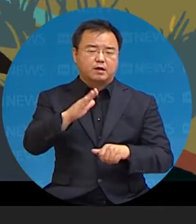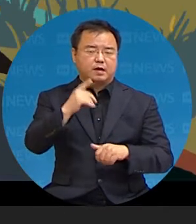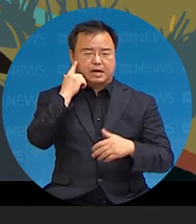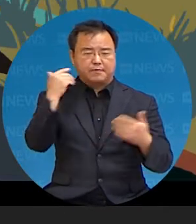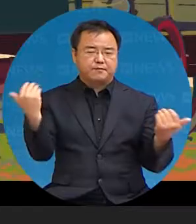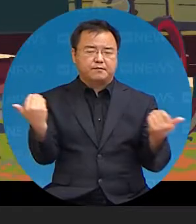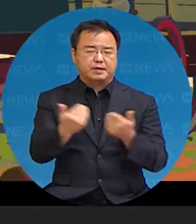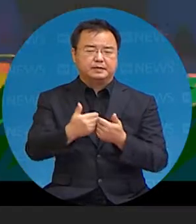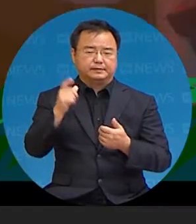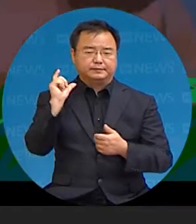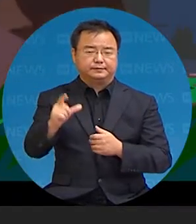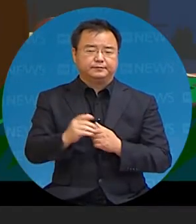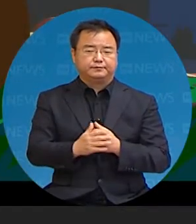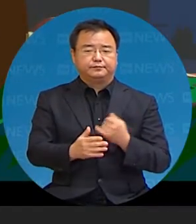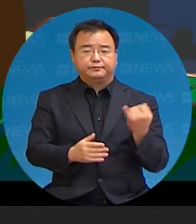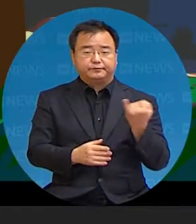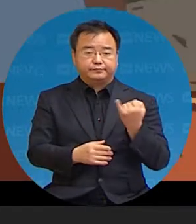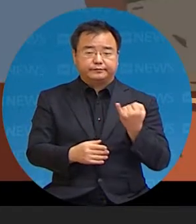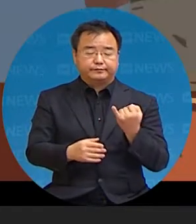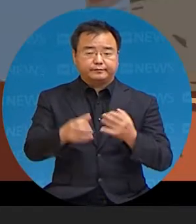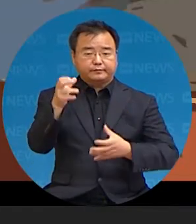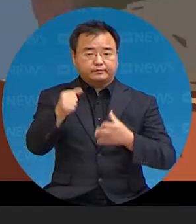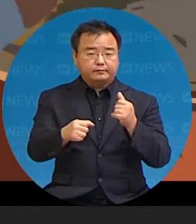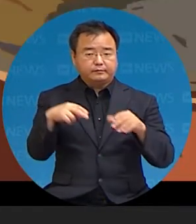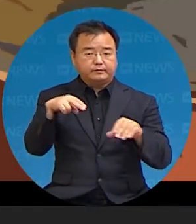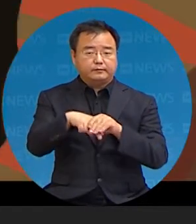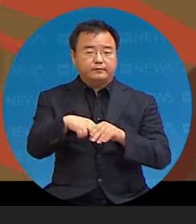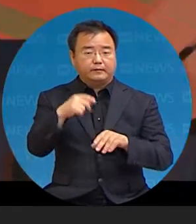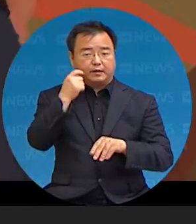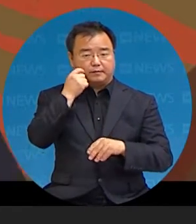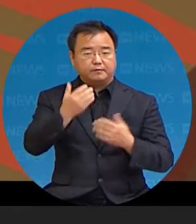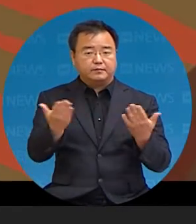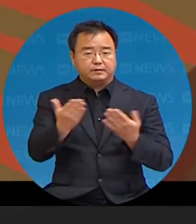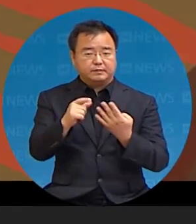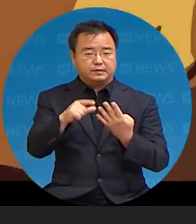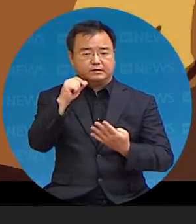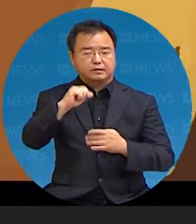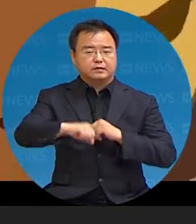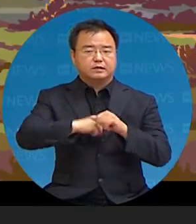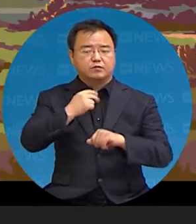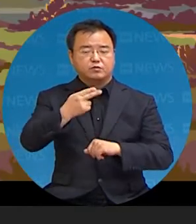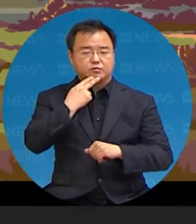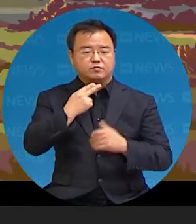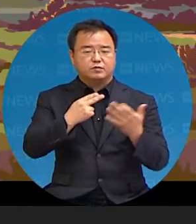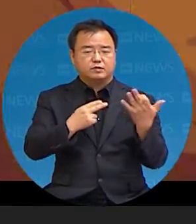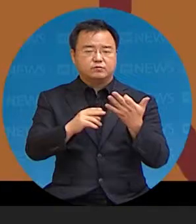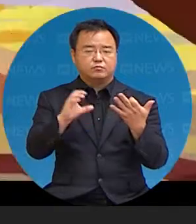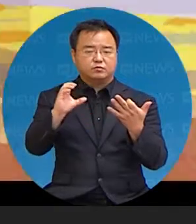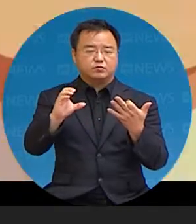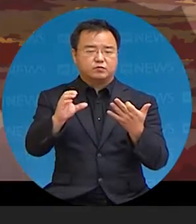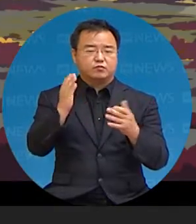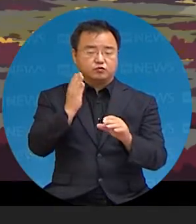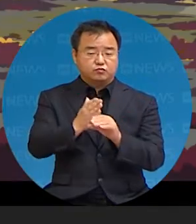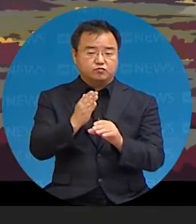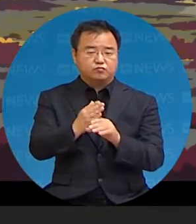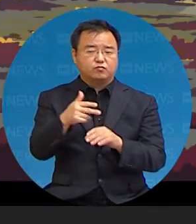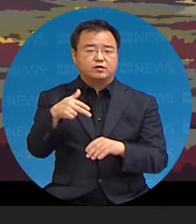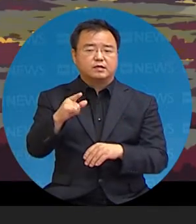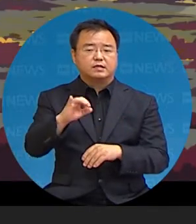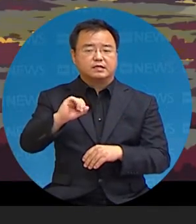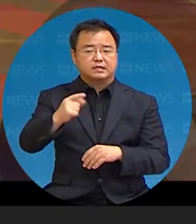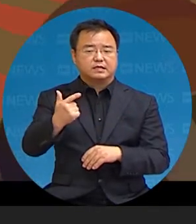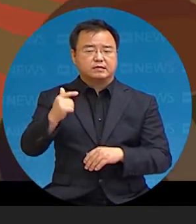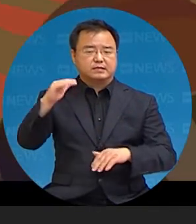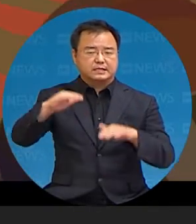부딪힙니다. 여자들은 바지도 못 입고 직업 선택의 자유도 없었던 19세기 중반. 제이는 결국 뿌리